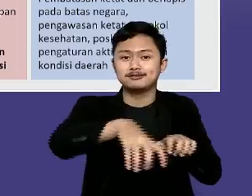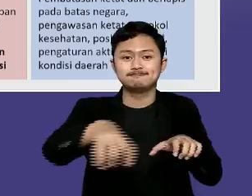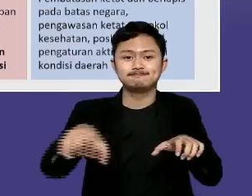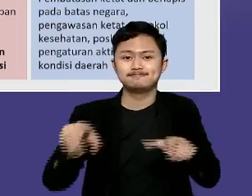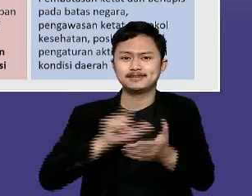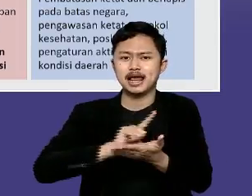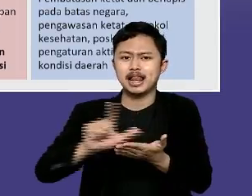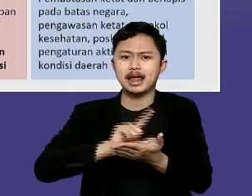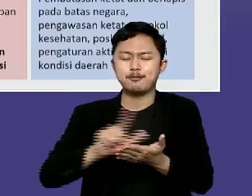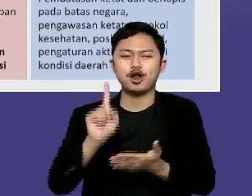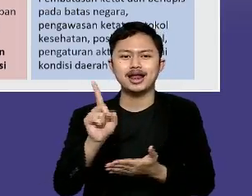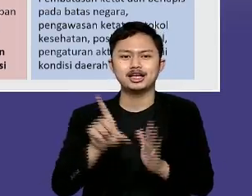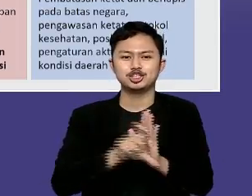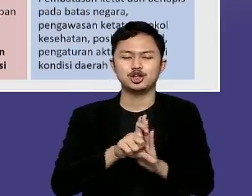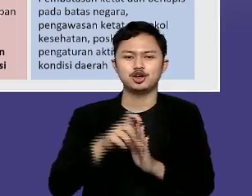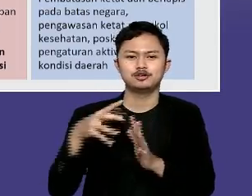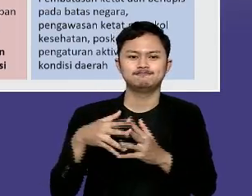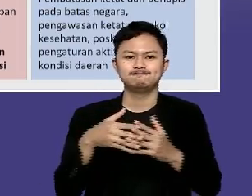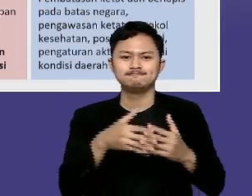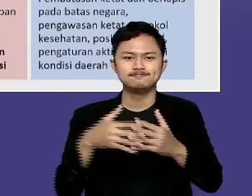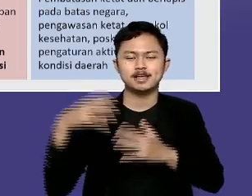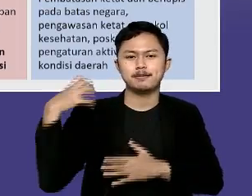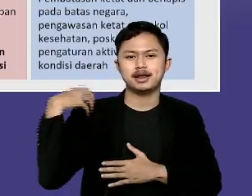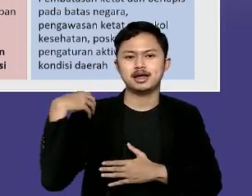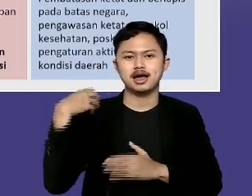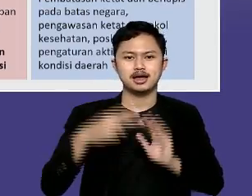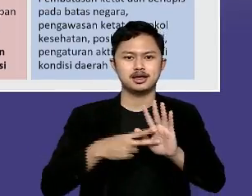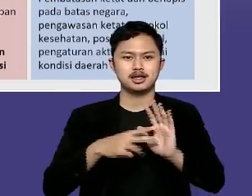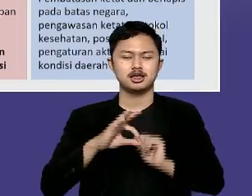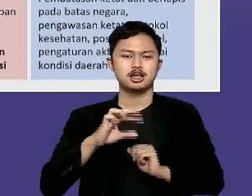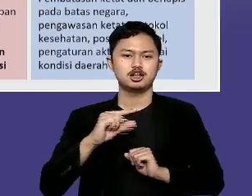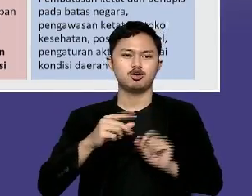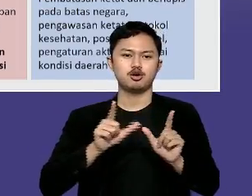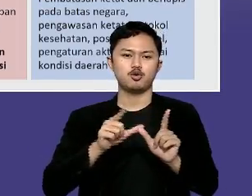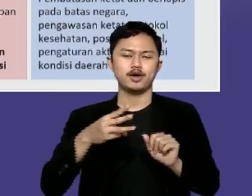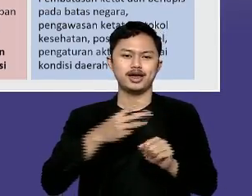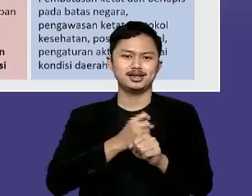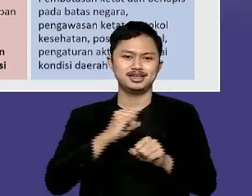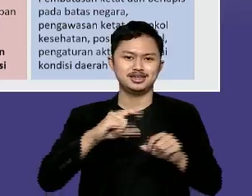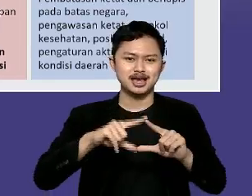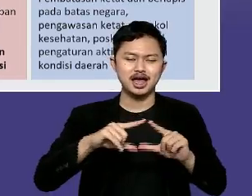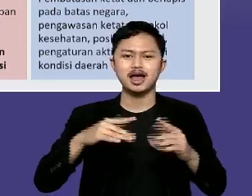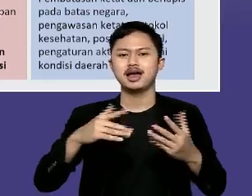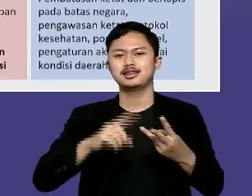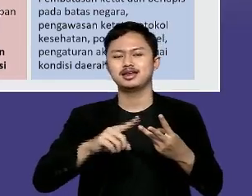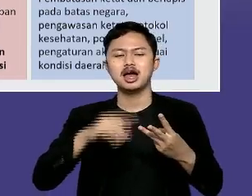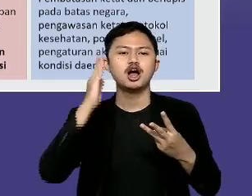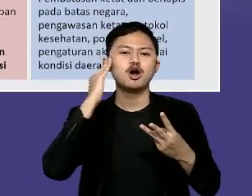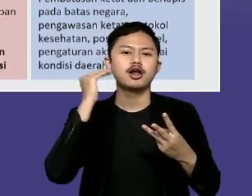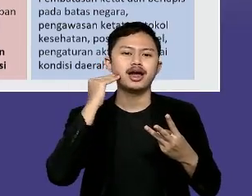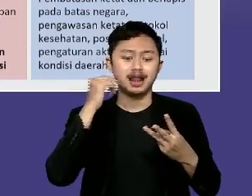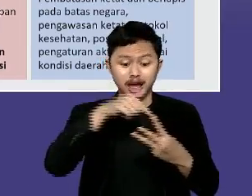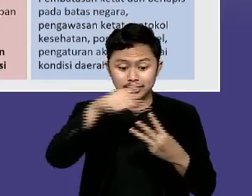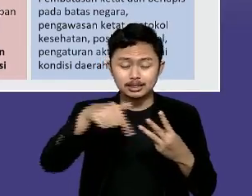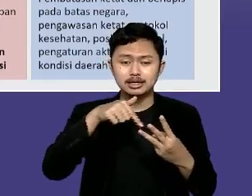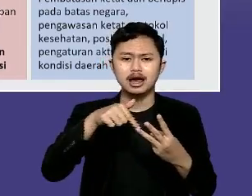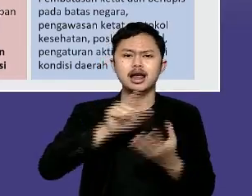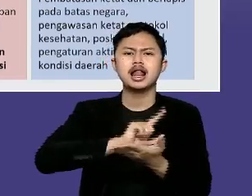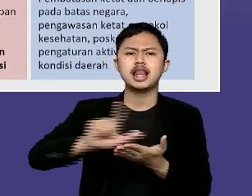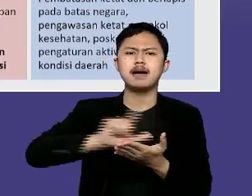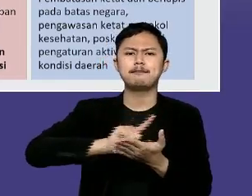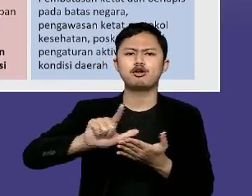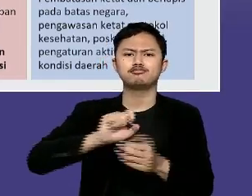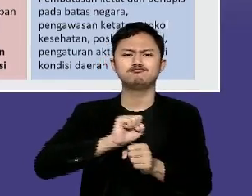Omikron, Amerika Serikat, Norwegia, dan Korea Selatan merupakan 3 negara yang telah melaporkan